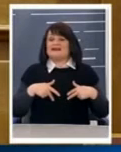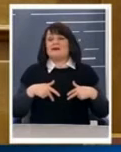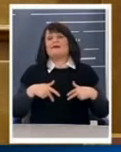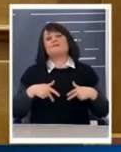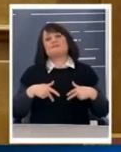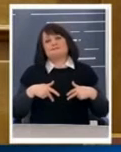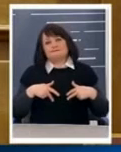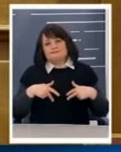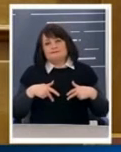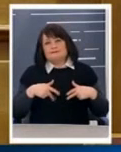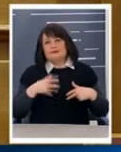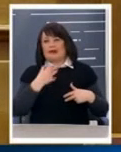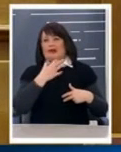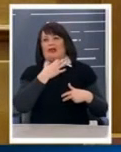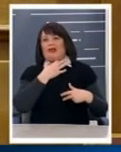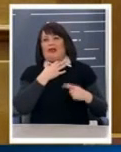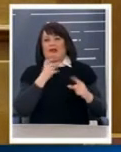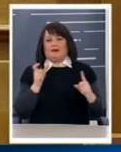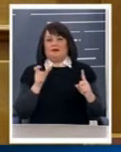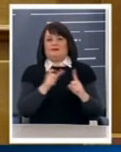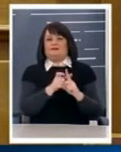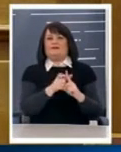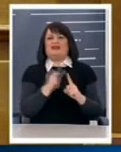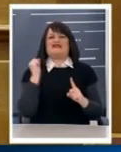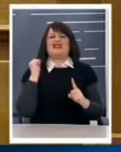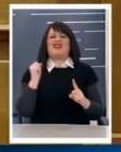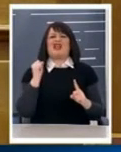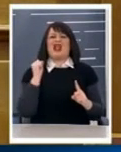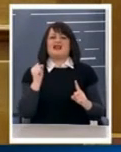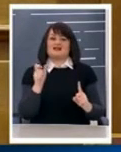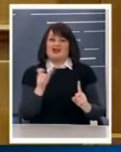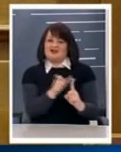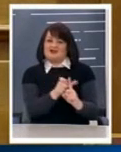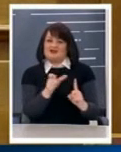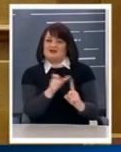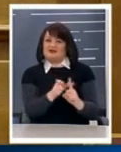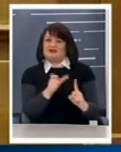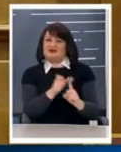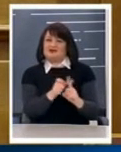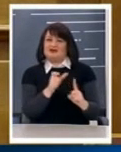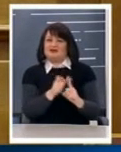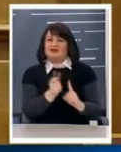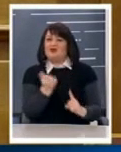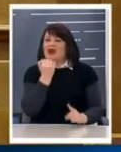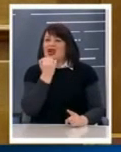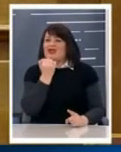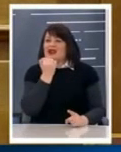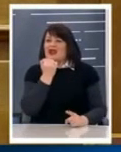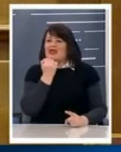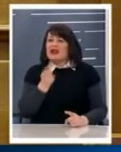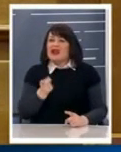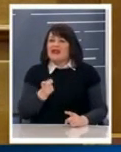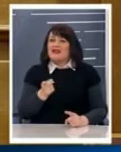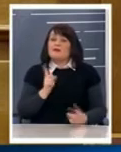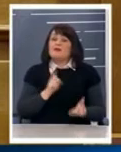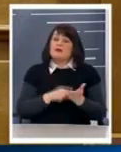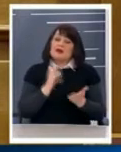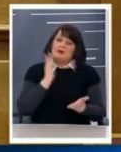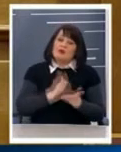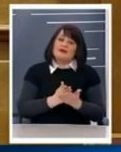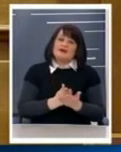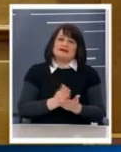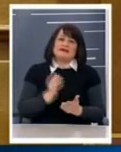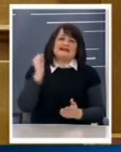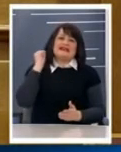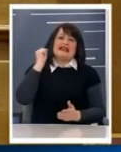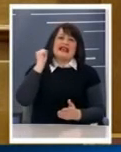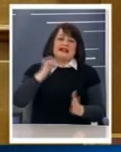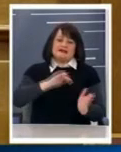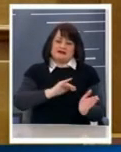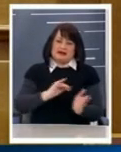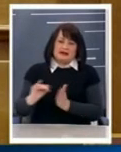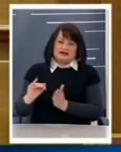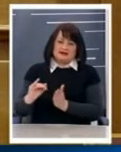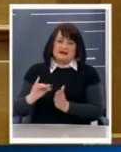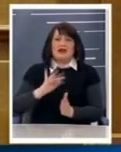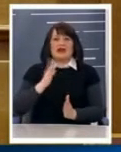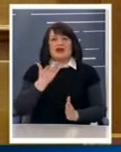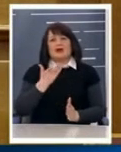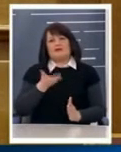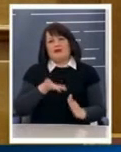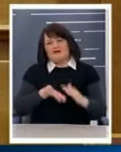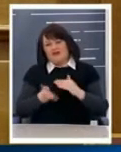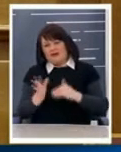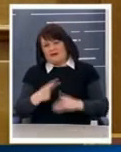όντας όμοιροι των συνδικαλιστών που λειτουργούν αρρωστημένα. Πάρτε το απόφαση αυτό. Ή φεύγετε